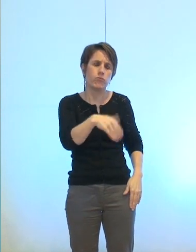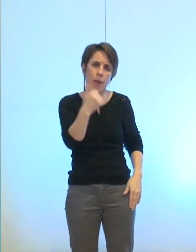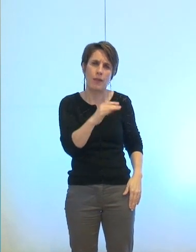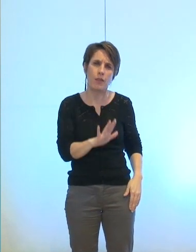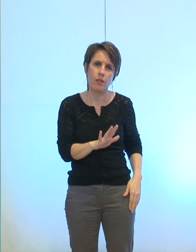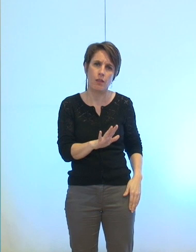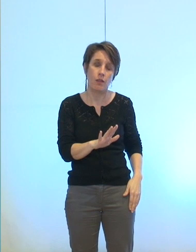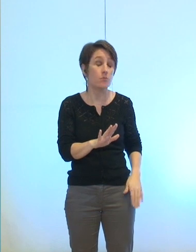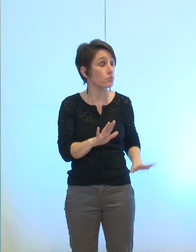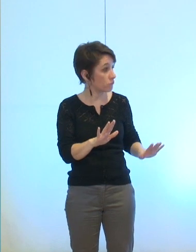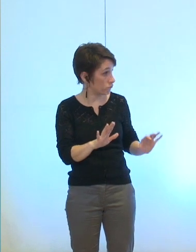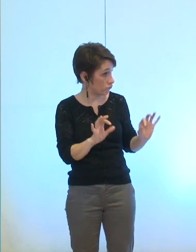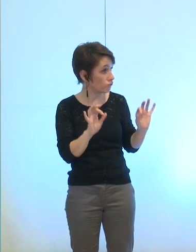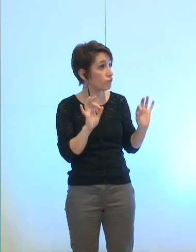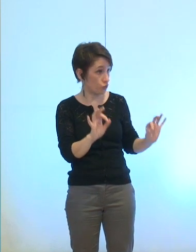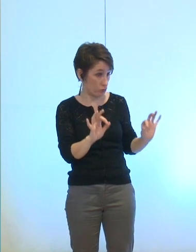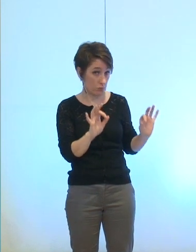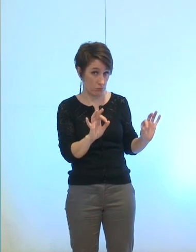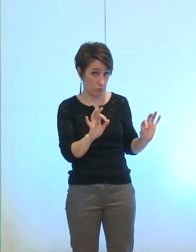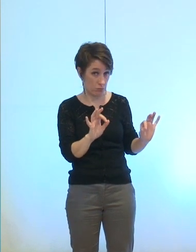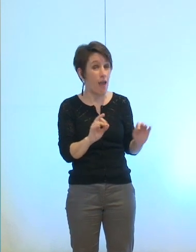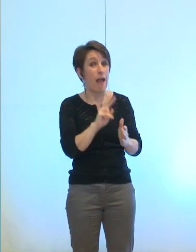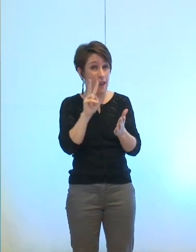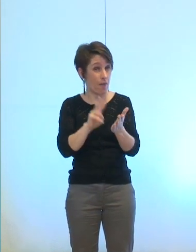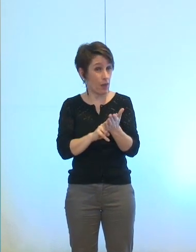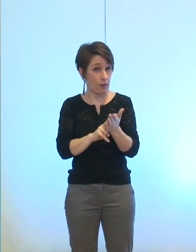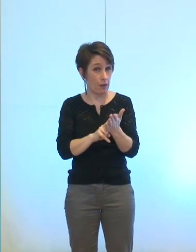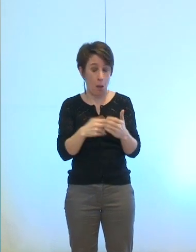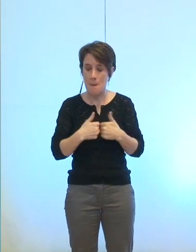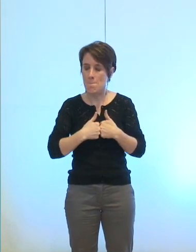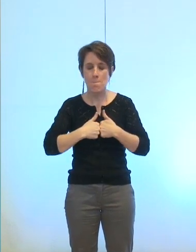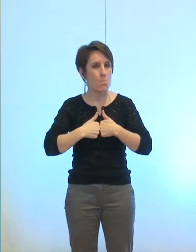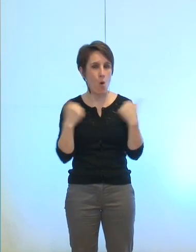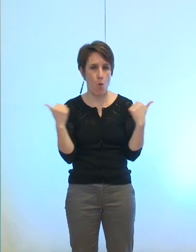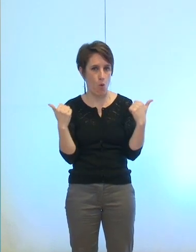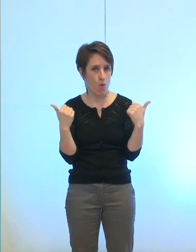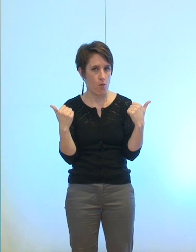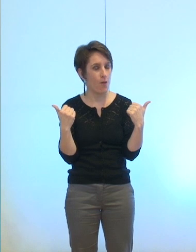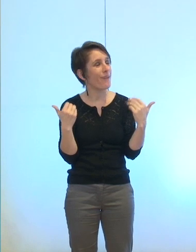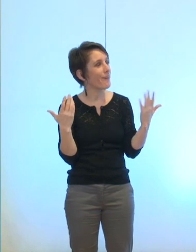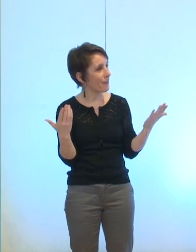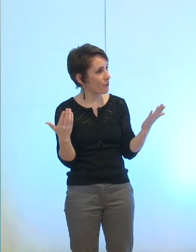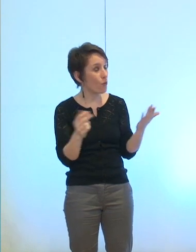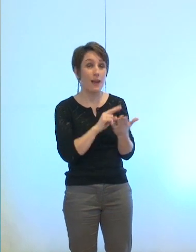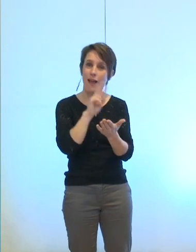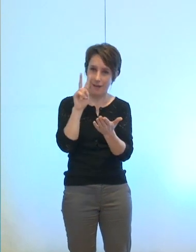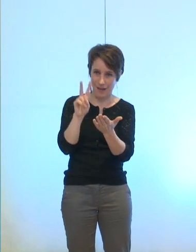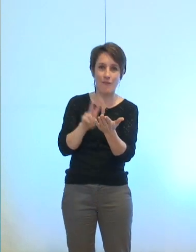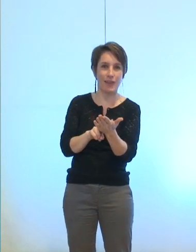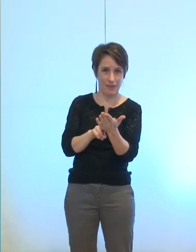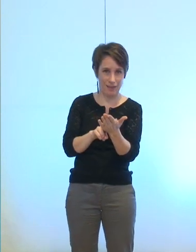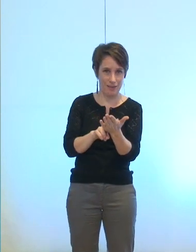vérité elle est tout autre et cette vérité d'une certaine manière je vous remercie de nous donner